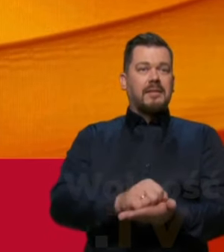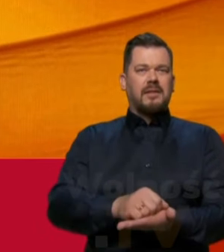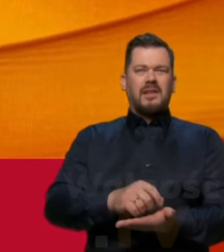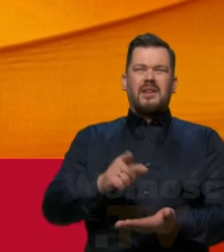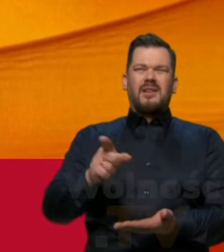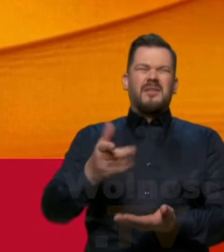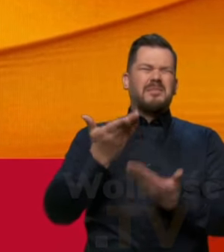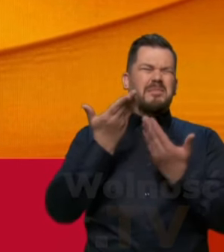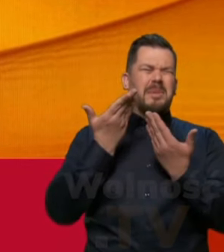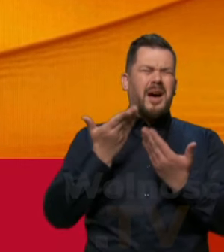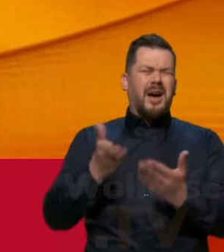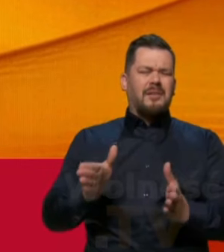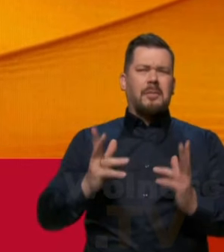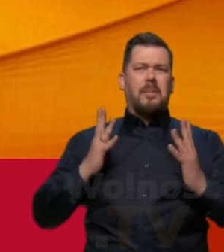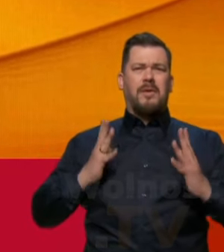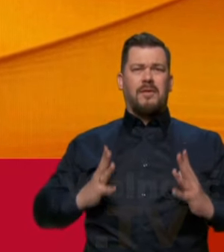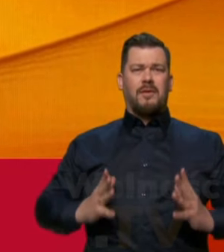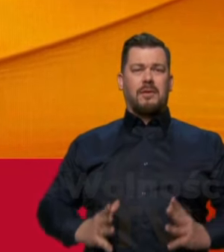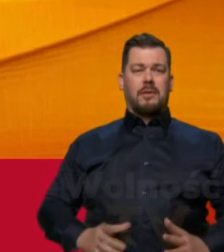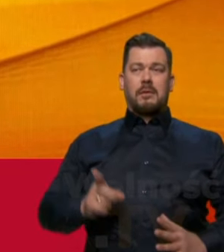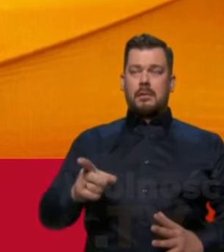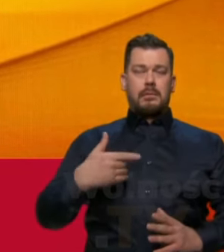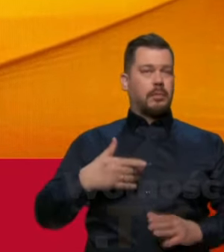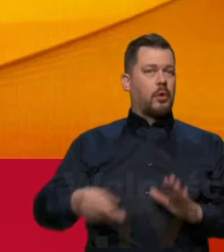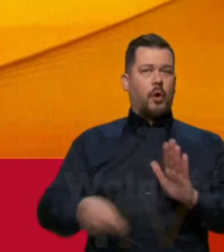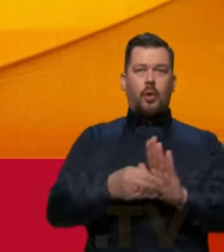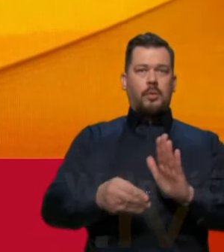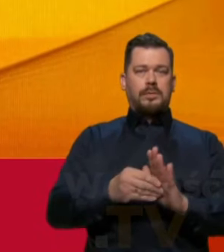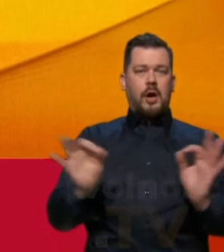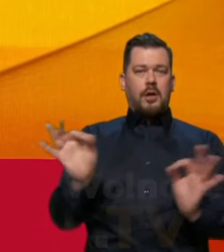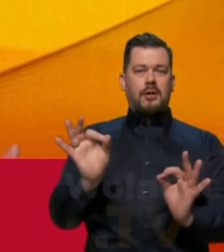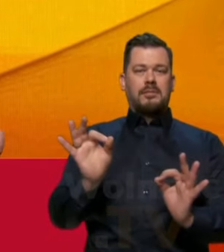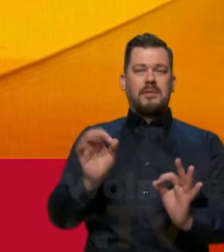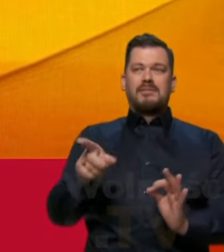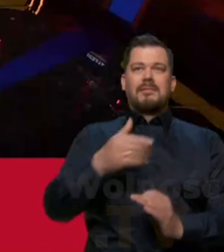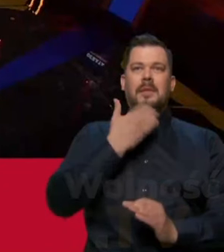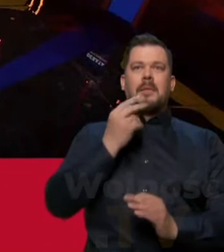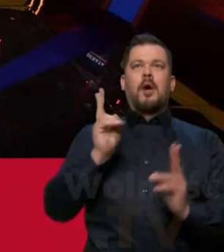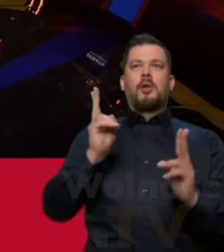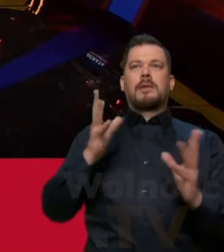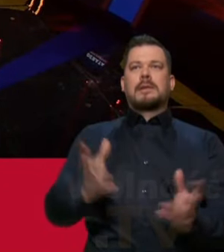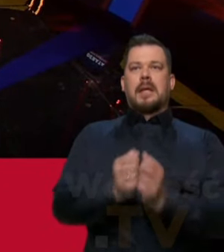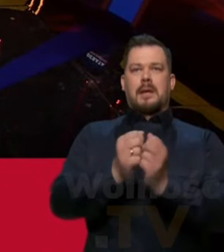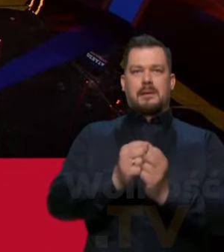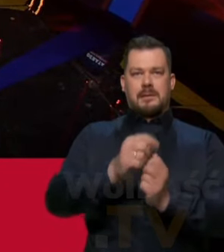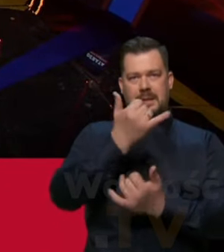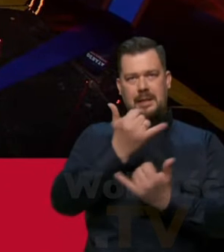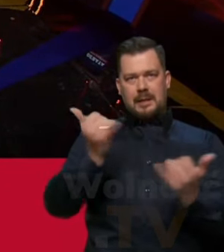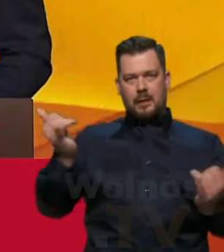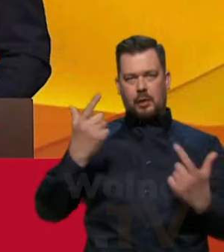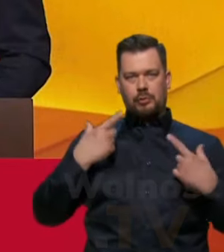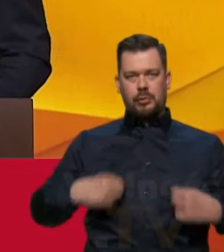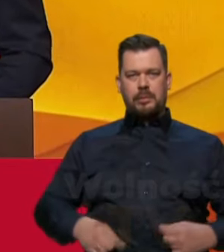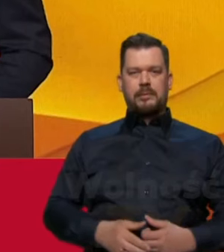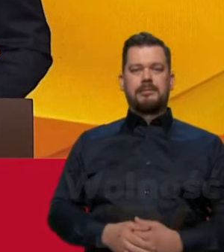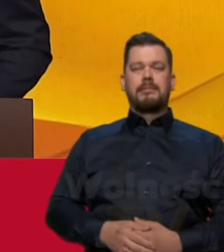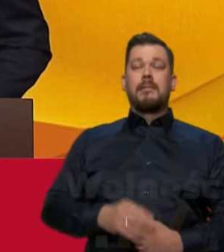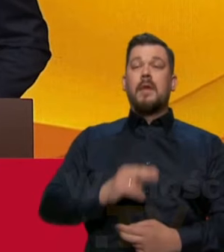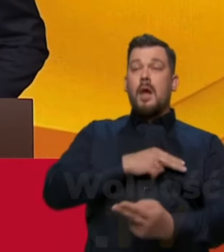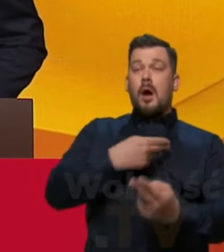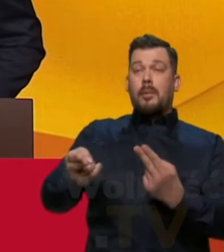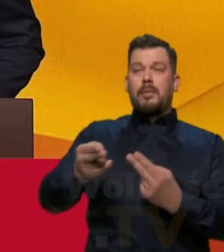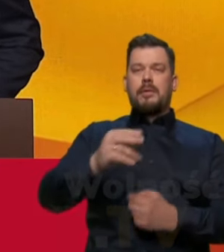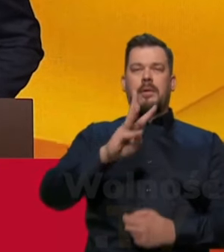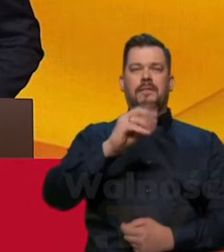to potwornie, fatalnie, bo była gigantyczna korupcja i nie znalazł pan ludzi efektywnych i uczciwych do tej pracy. Ripostował